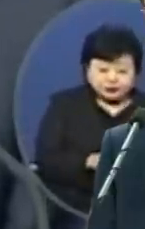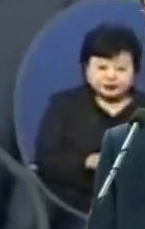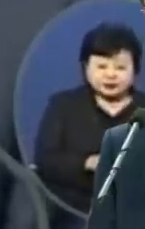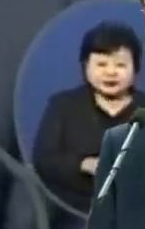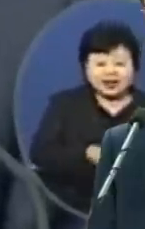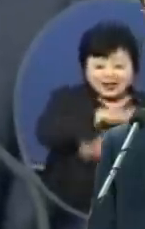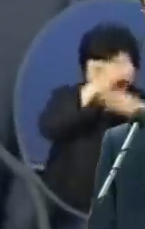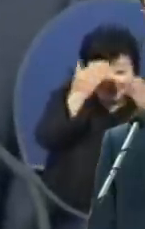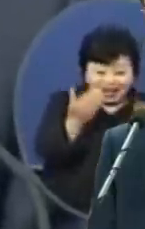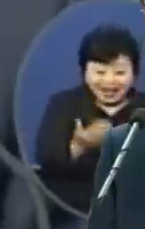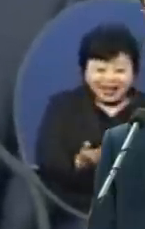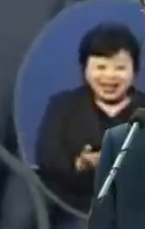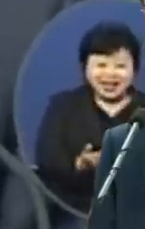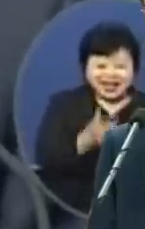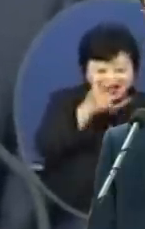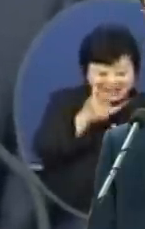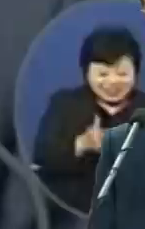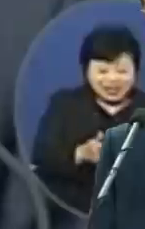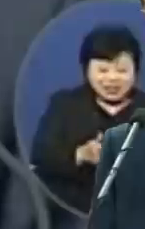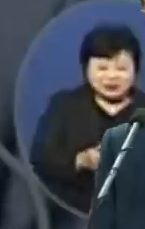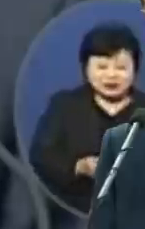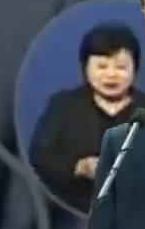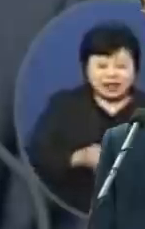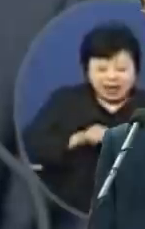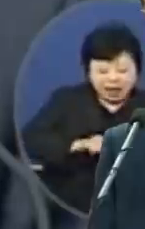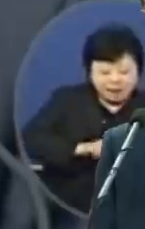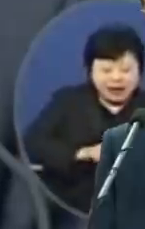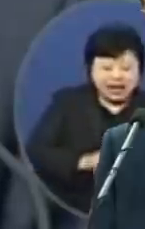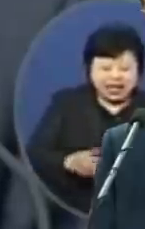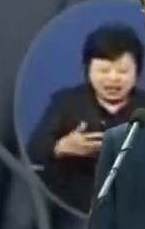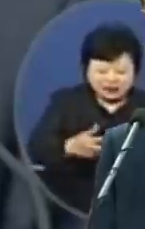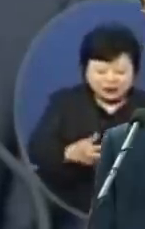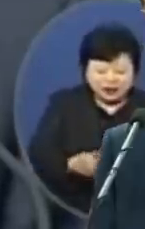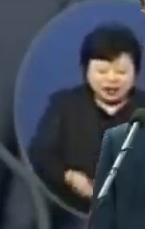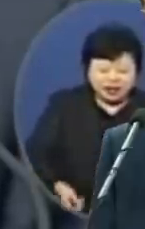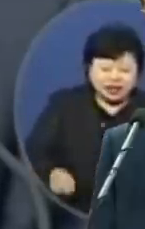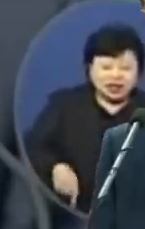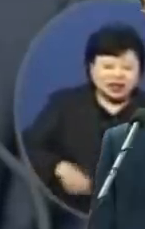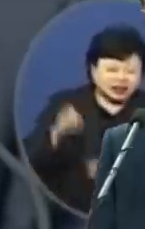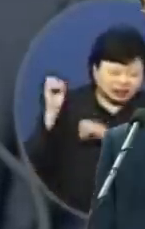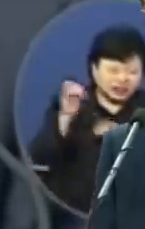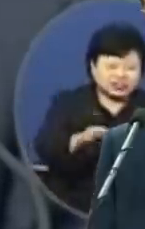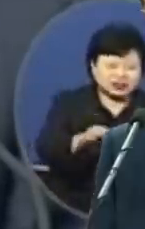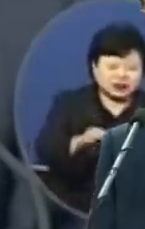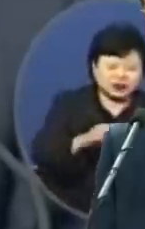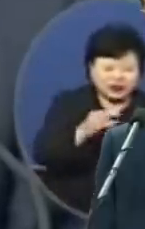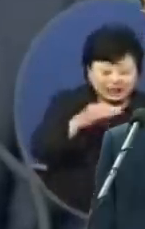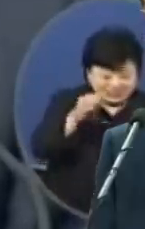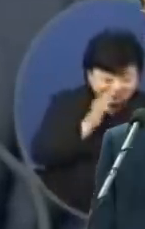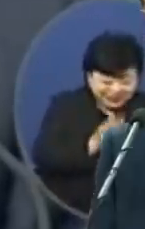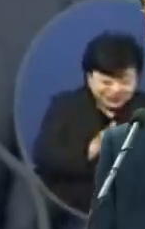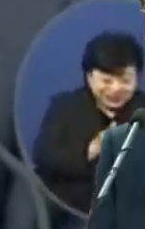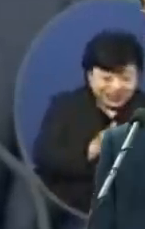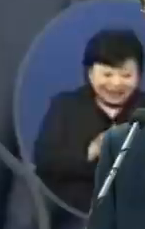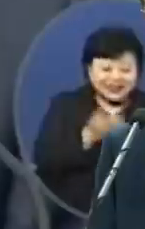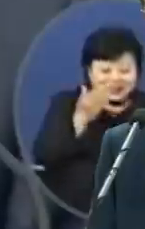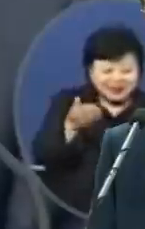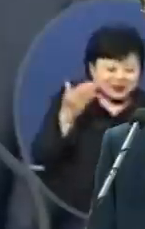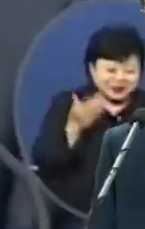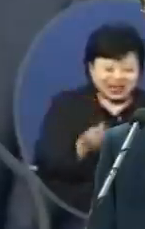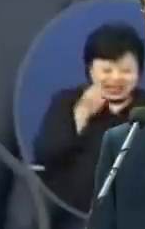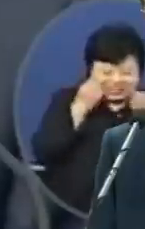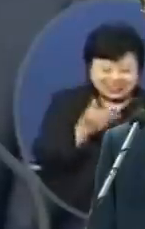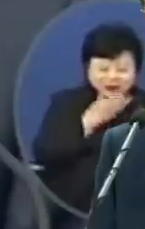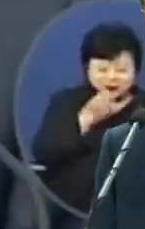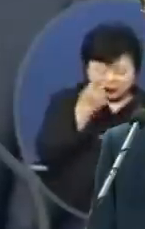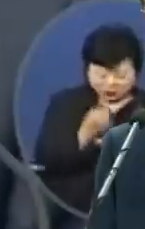다 예수님의 빨래통에 던져넣고 나가게 되시기를 주의 이름으로 축복합니다. 그러면 여러분에게 새로운